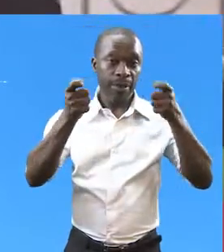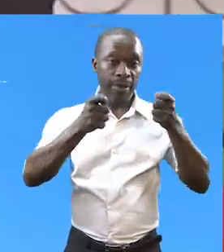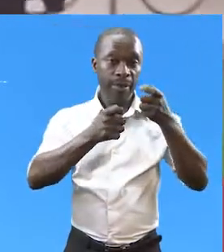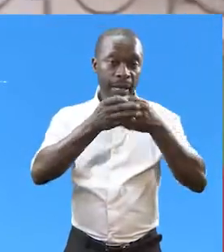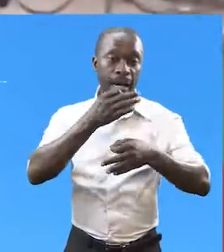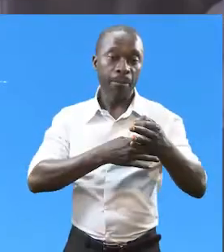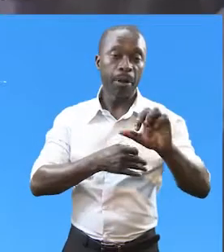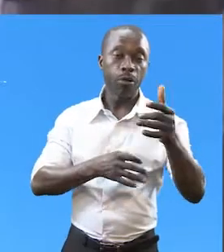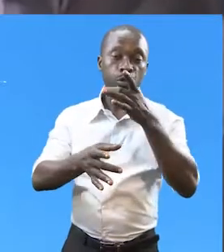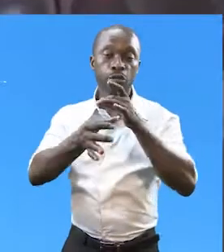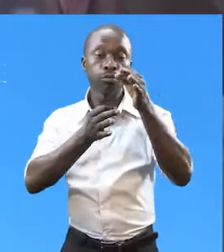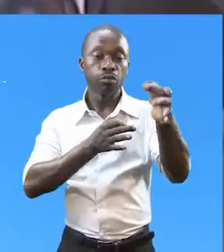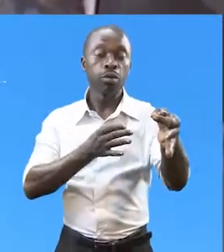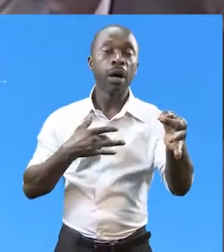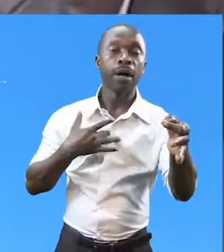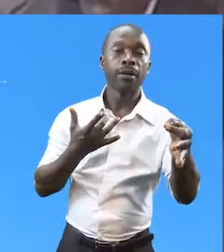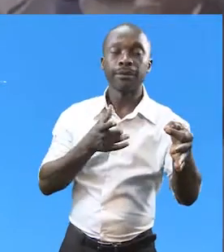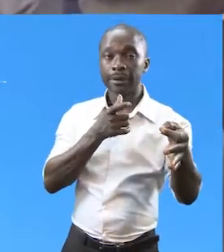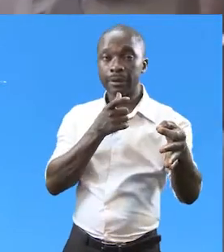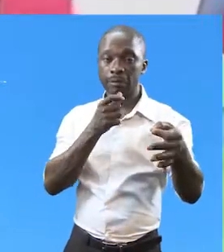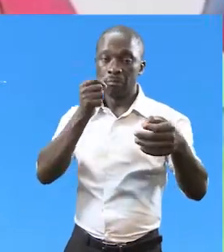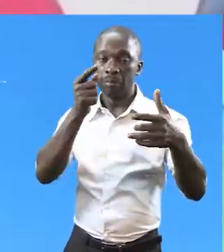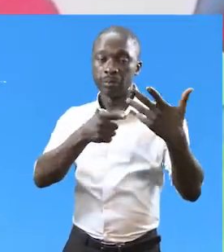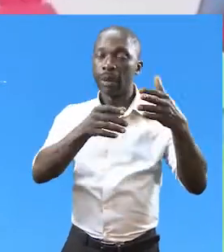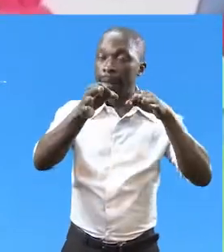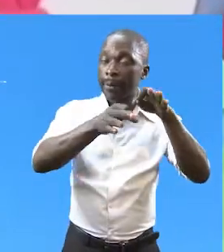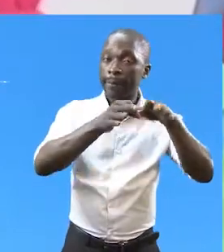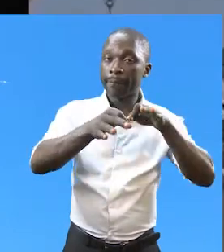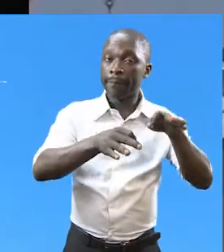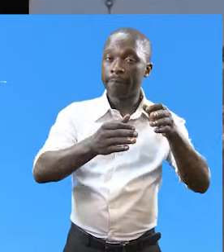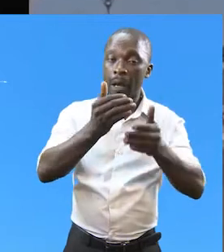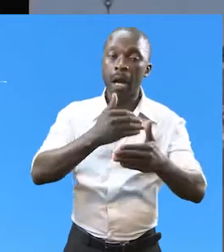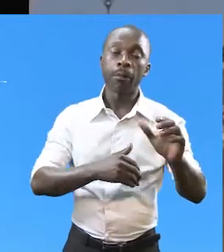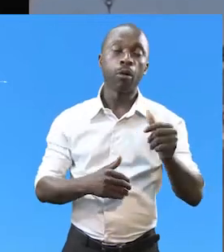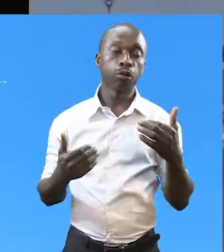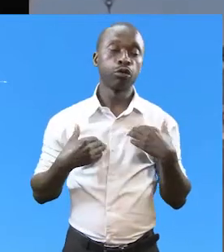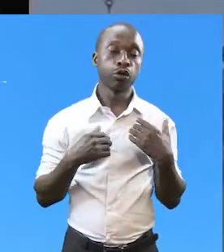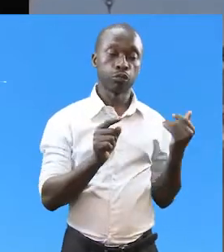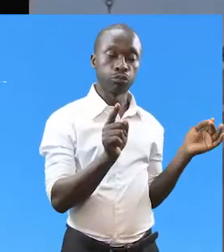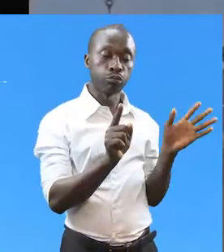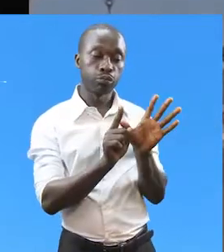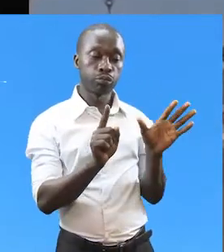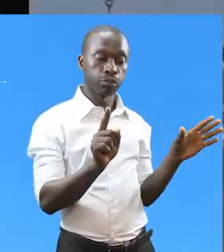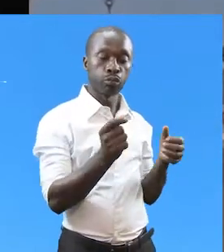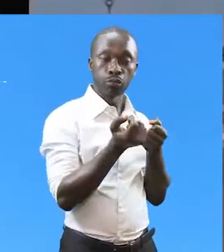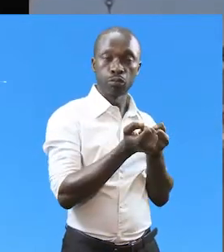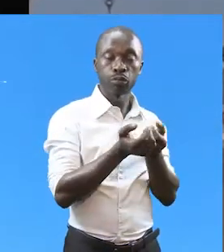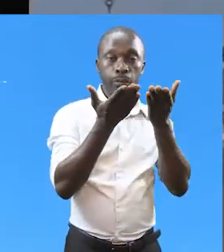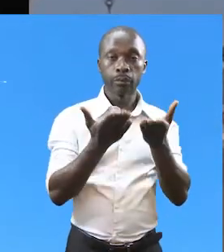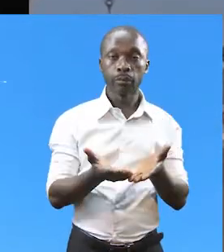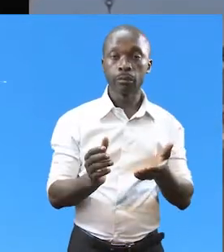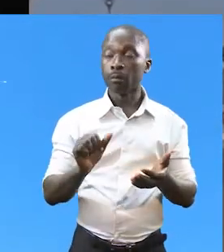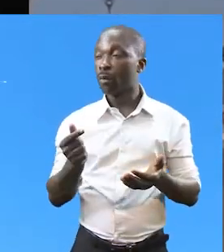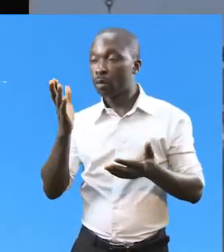suite, d'autres jeunes ont emboîté ses pas. C'est le cas de l'activiste Ibangolo Maina qui a fait une déclaration sur sa page